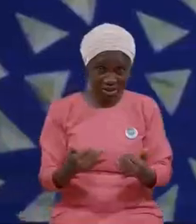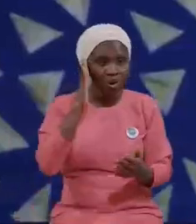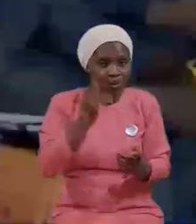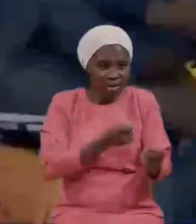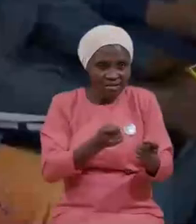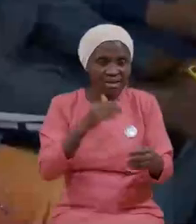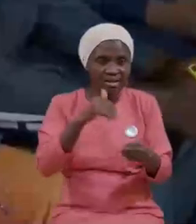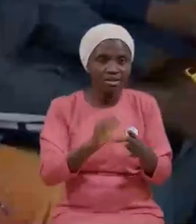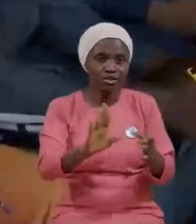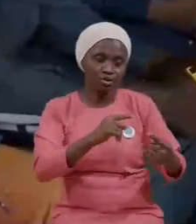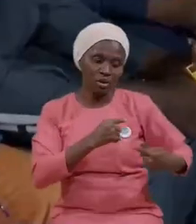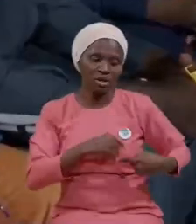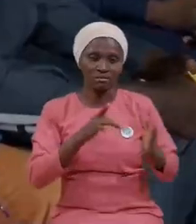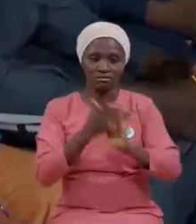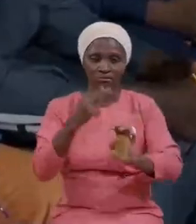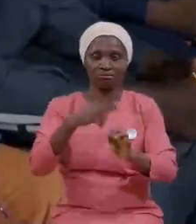cœur.